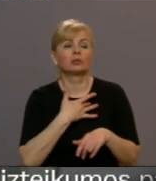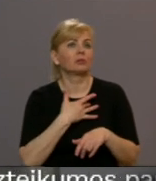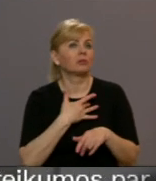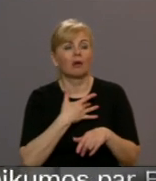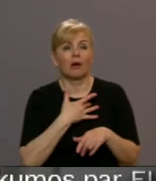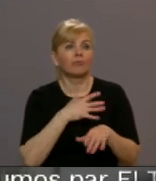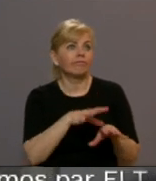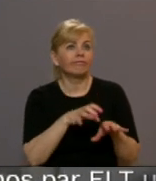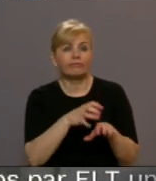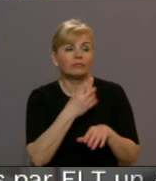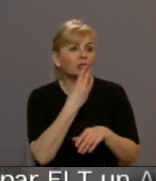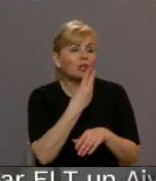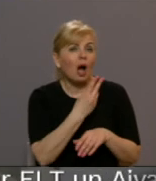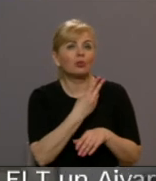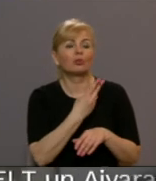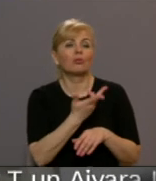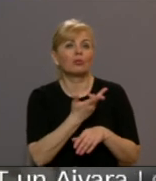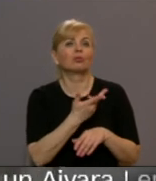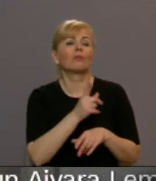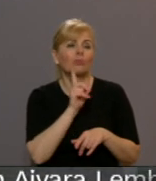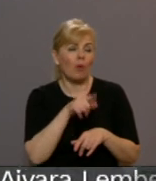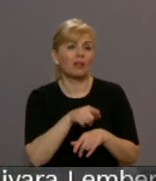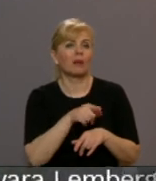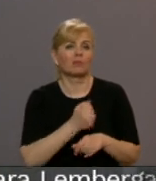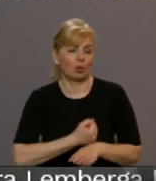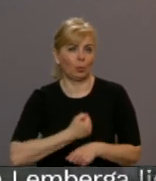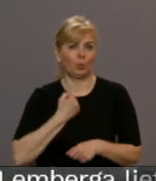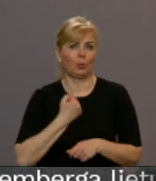kuras vērot, ir varbūt nedaudz grūtāk.